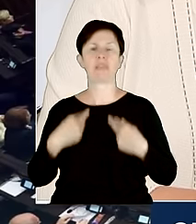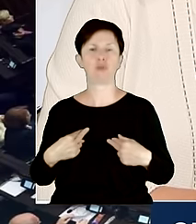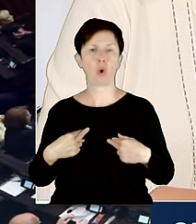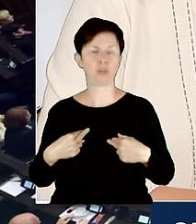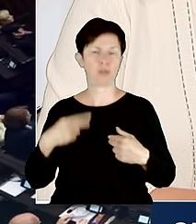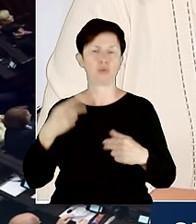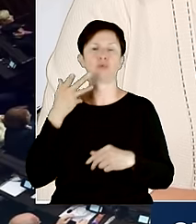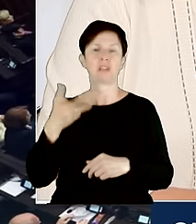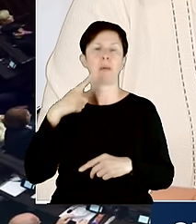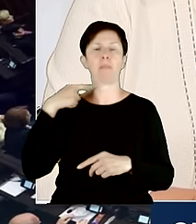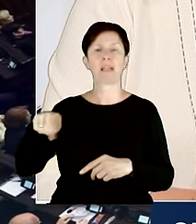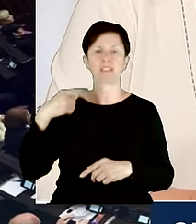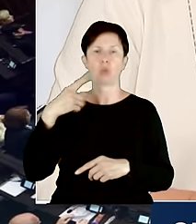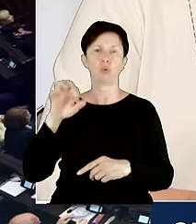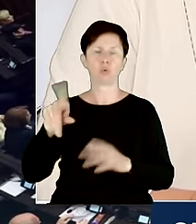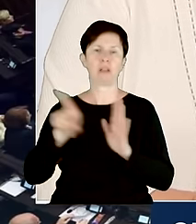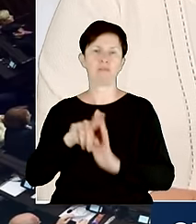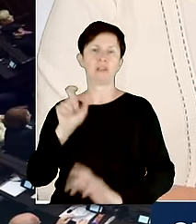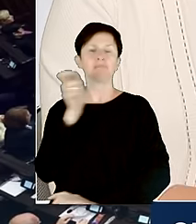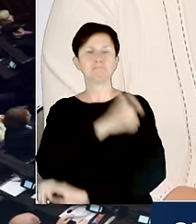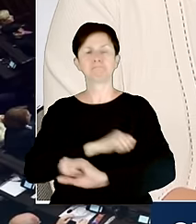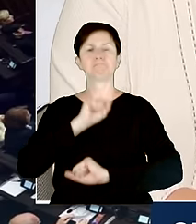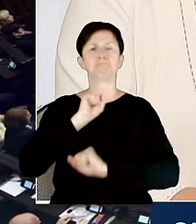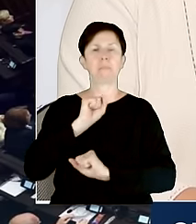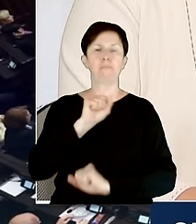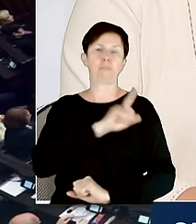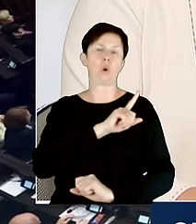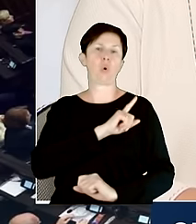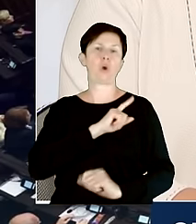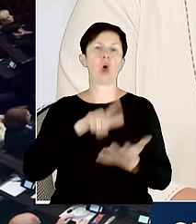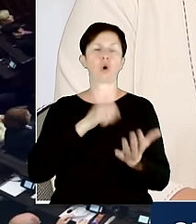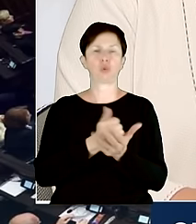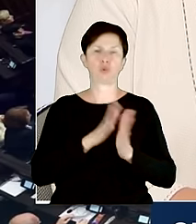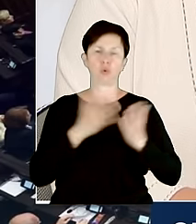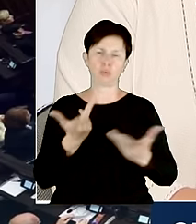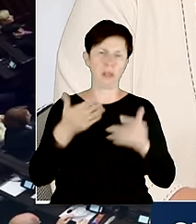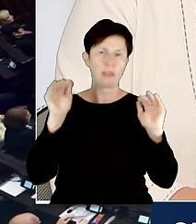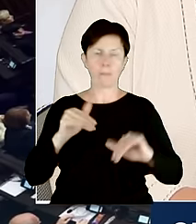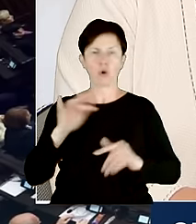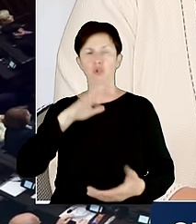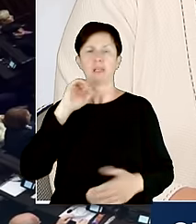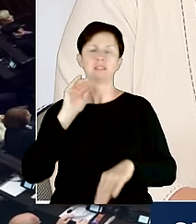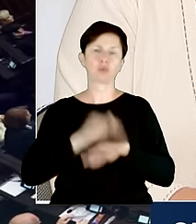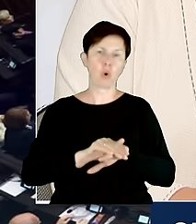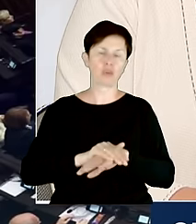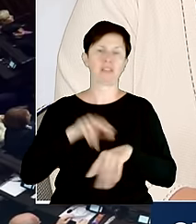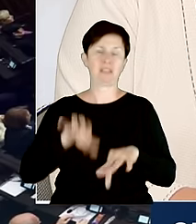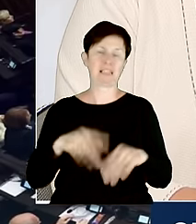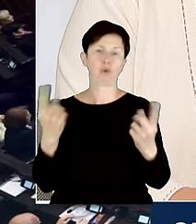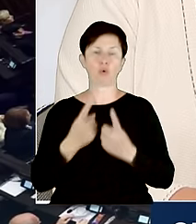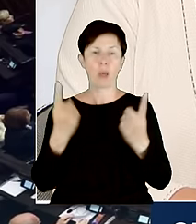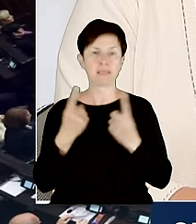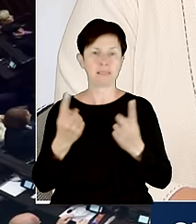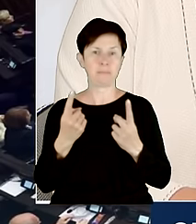Duda, który jest także strażnikiem konstytucji, nie może zgodzić się w tym wypadku i w tym stanie prawnym, w jakim dzisiaj funkcjonujemy